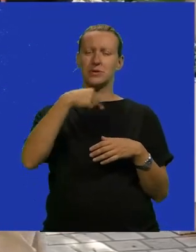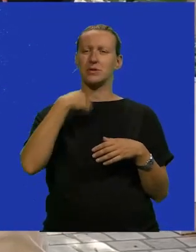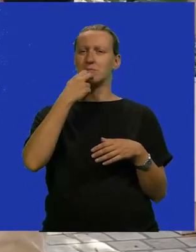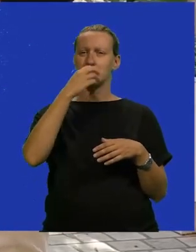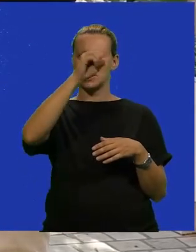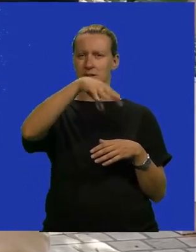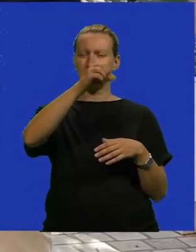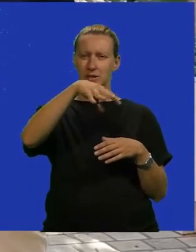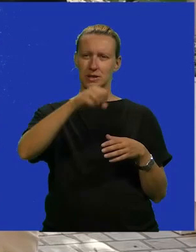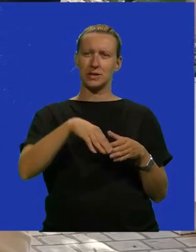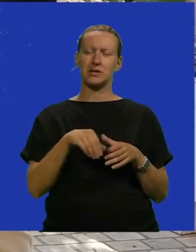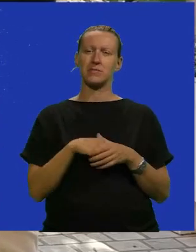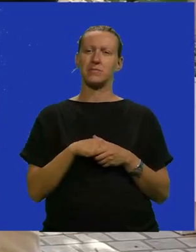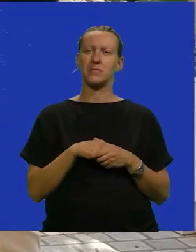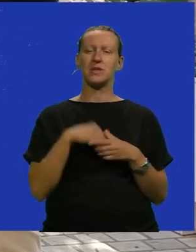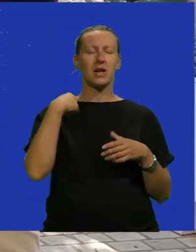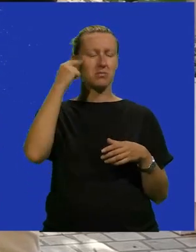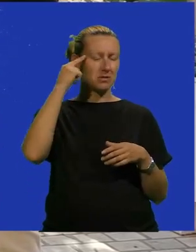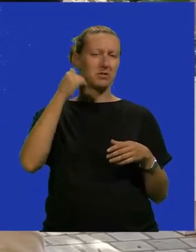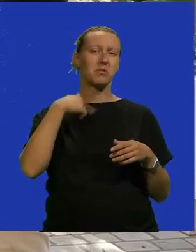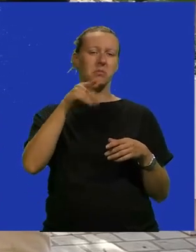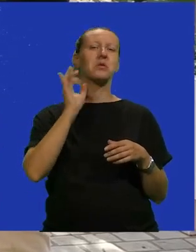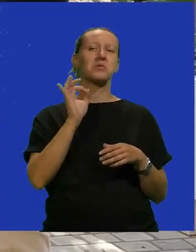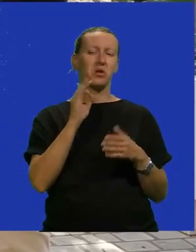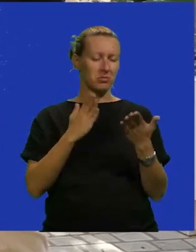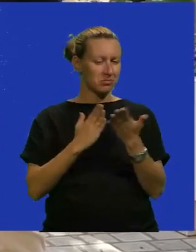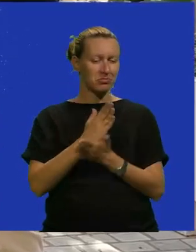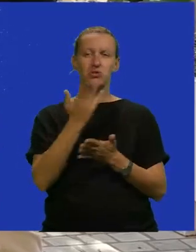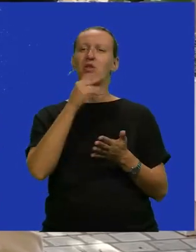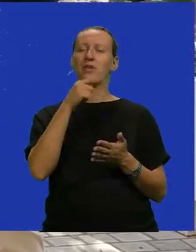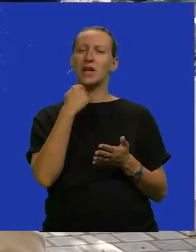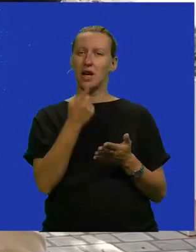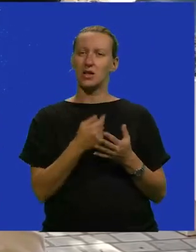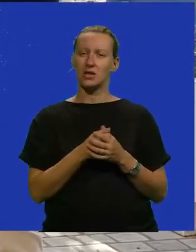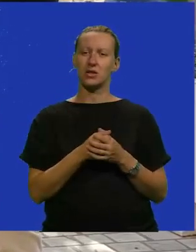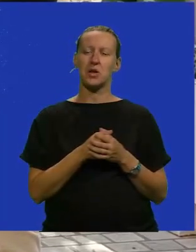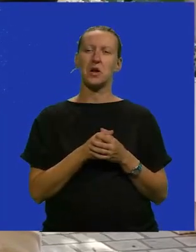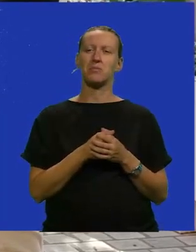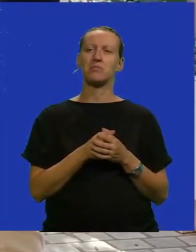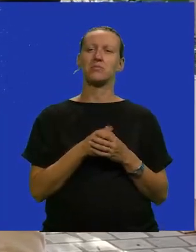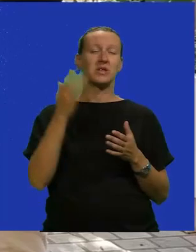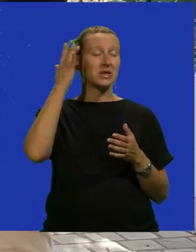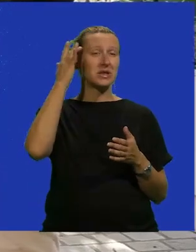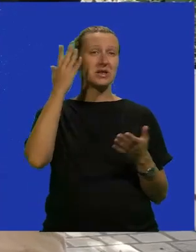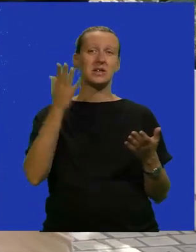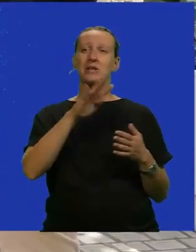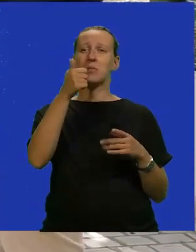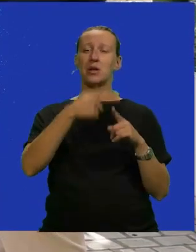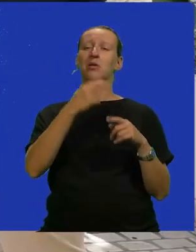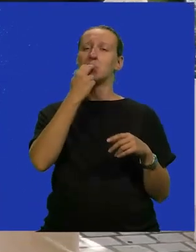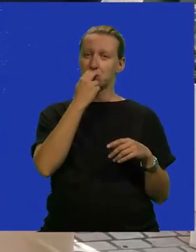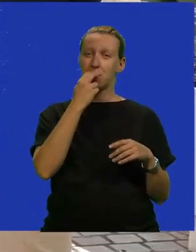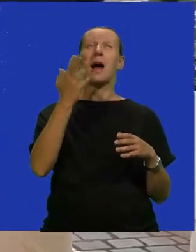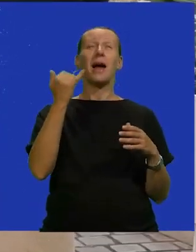to metnem tamo. Pa ja paran da smo mi jako dobro pasali, ča vi kažete? Samo pa jedan znam. Put na nje za švika. A